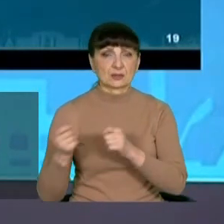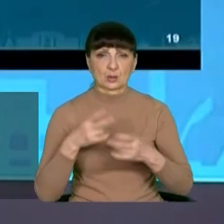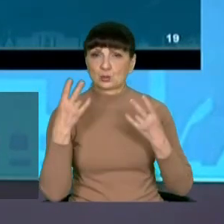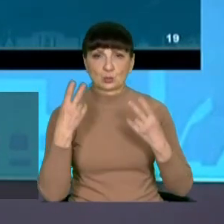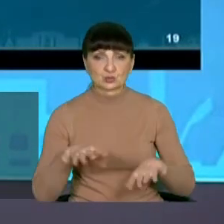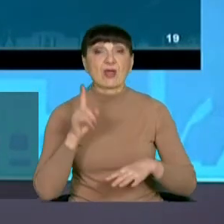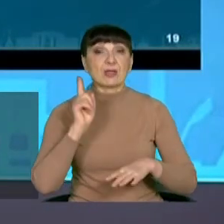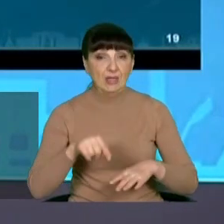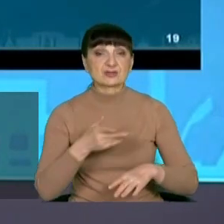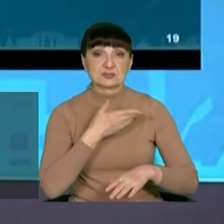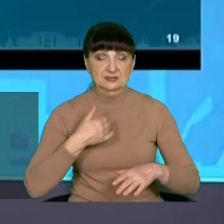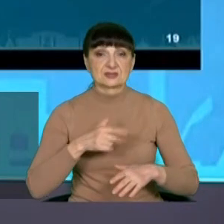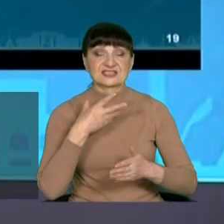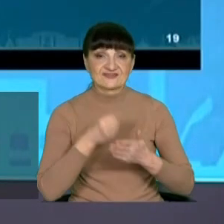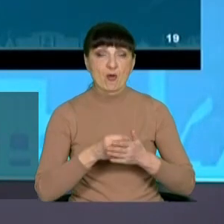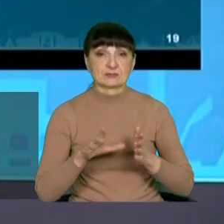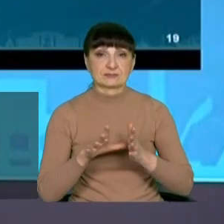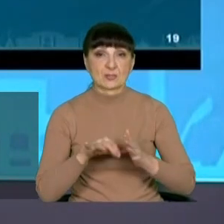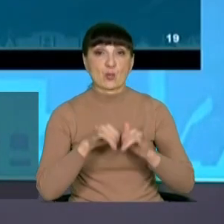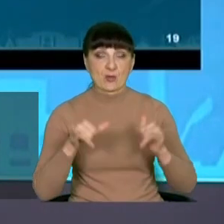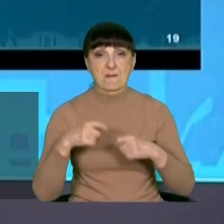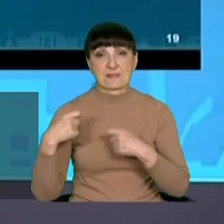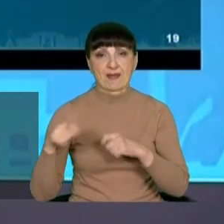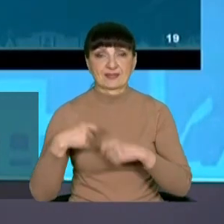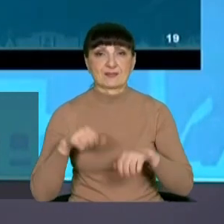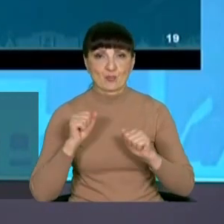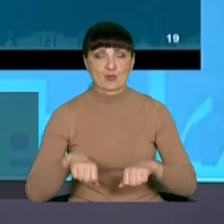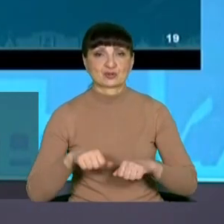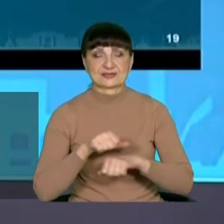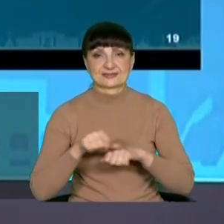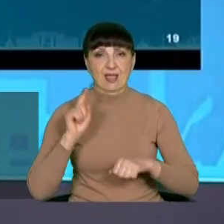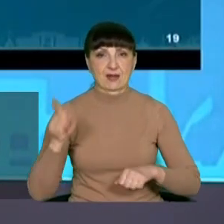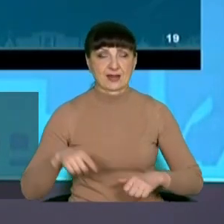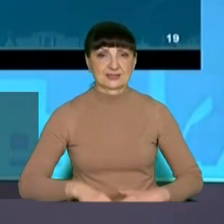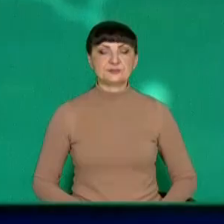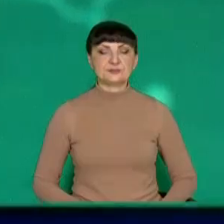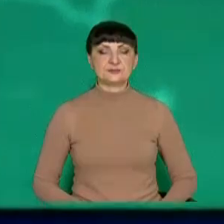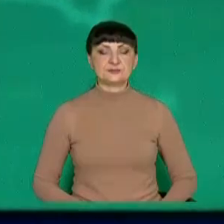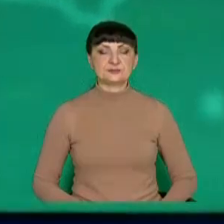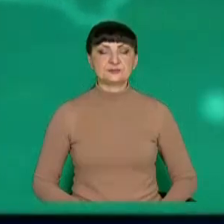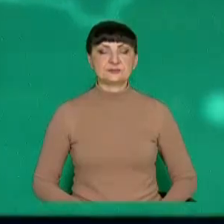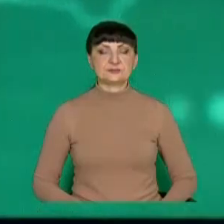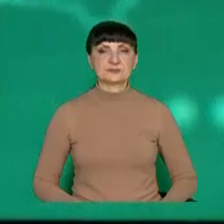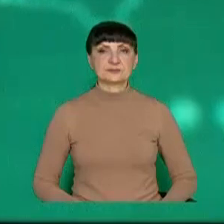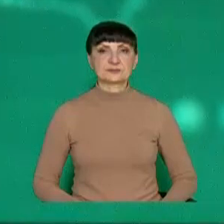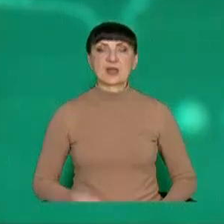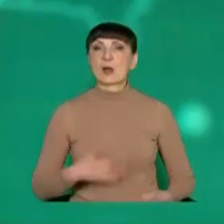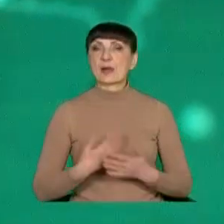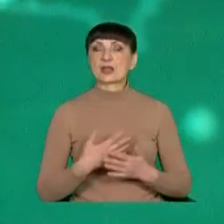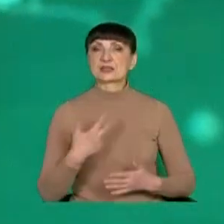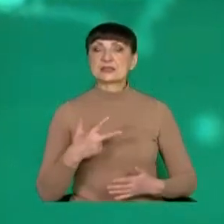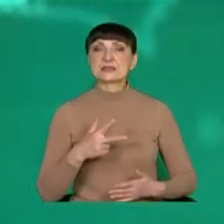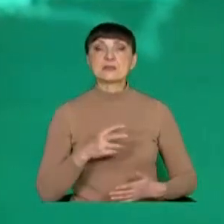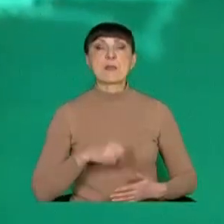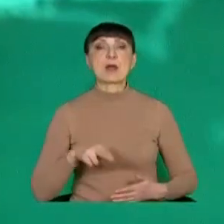и даже реализовывать часть произведенной на станции электроэнергии за пределы региона. Порядка 30 миллиардов